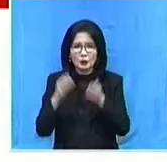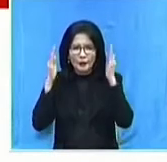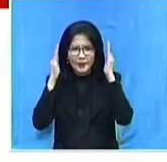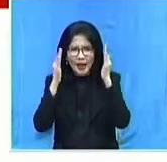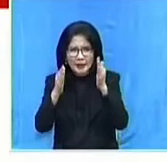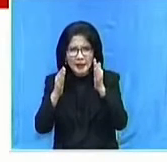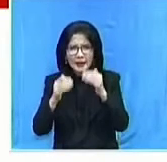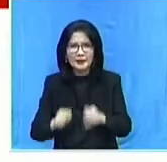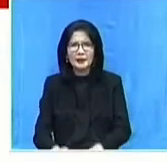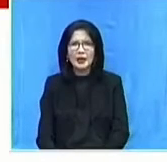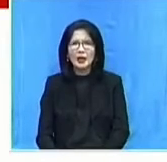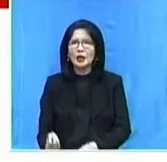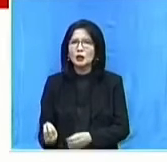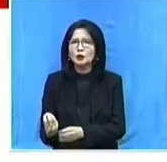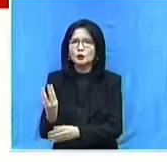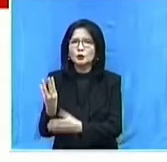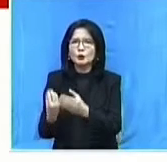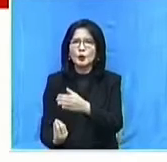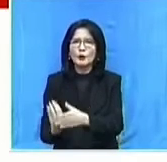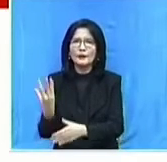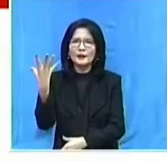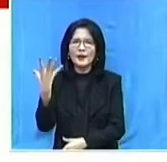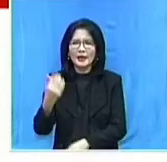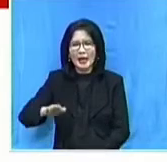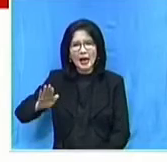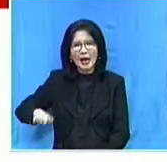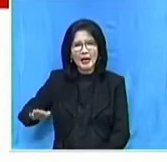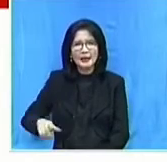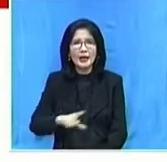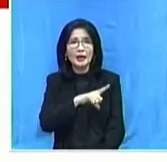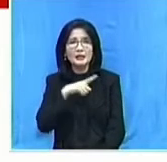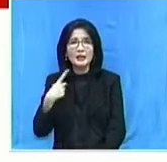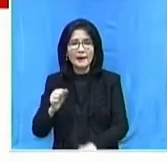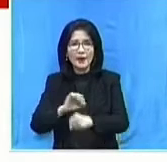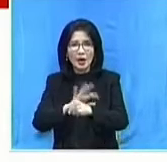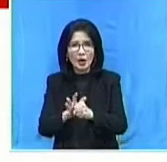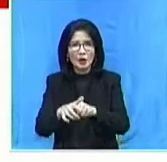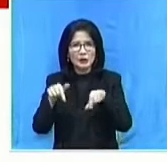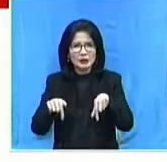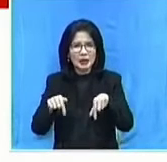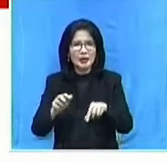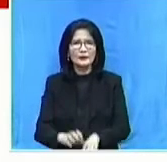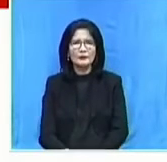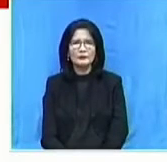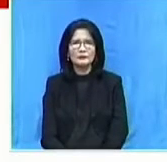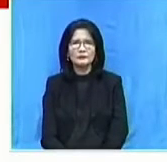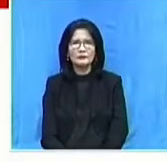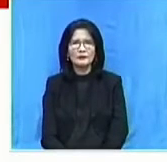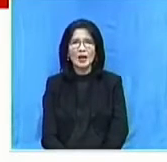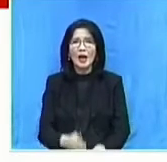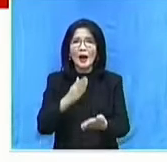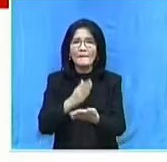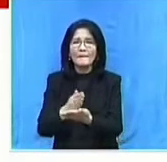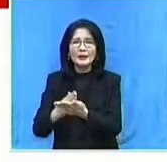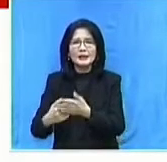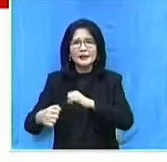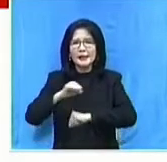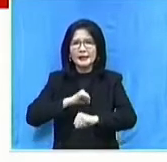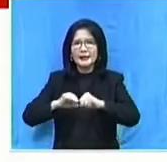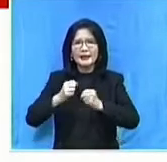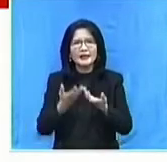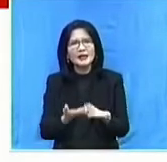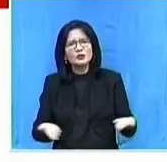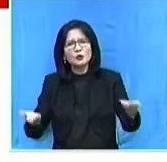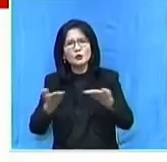perhatian pada tumbuh dan berkembangnya anak di masa pandemic profit 19 saat ini Hai pembatasan kegiatan dan